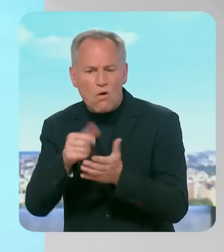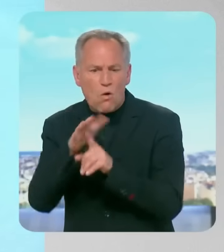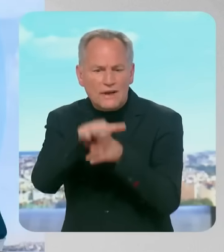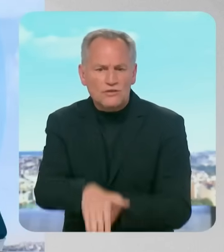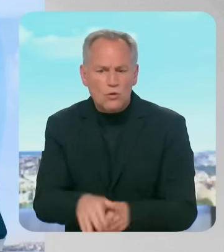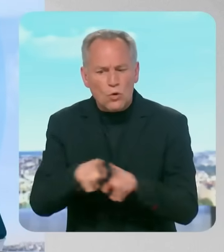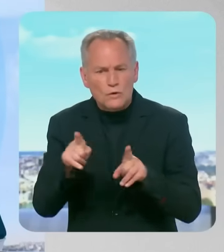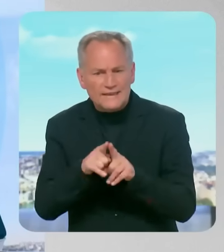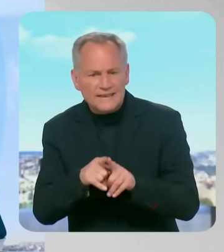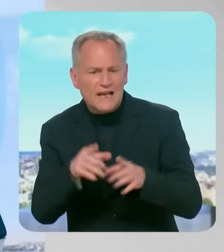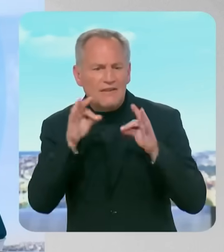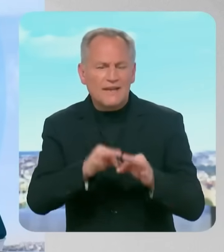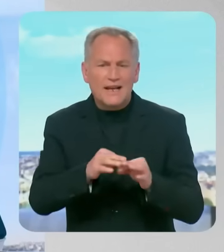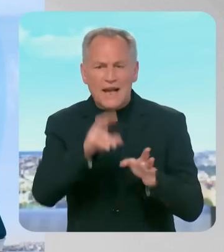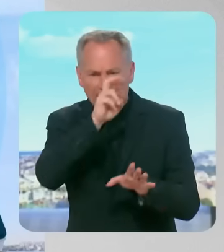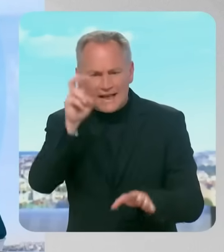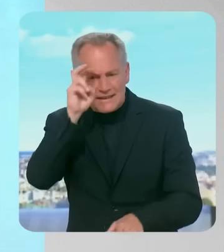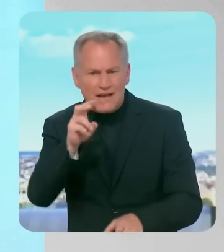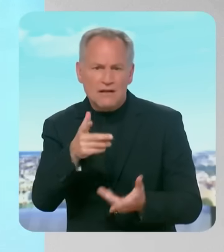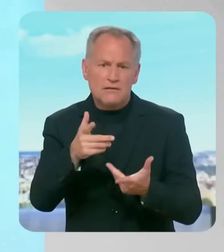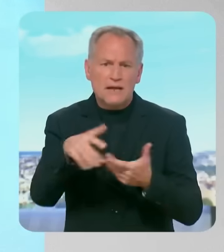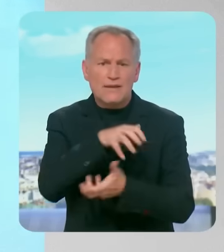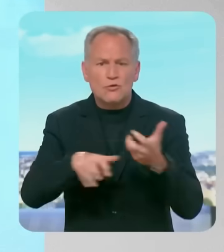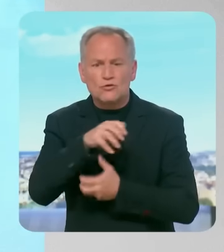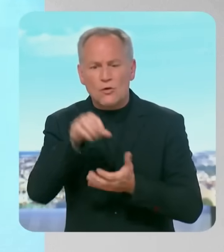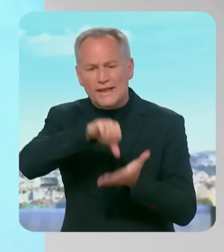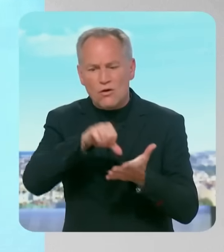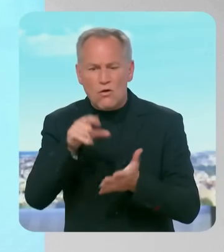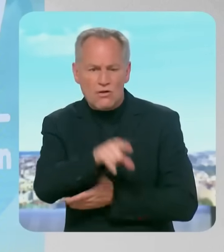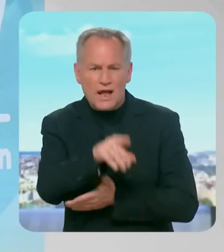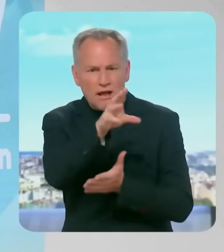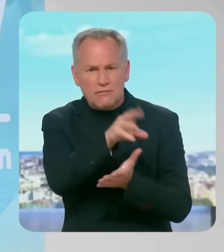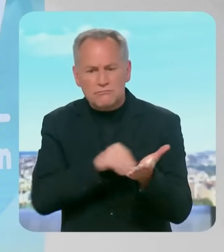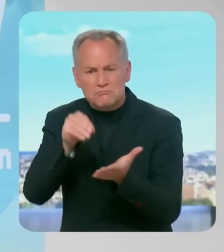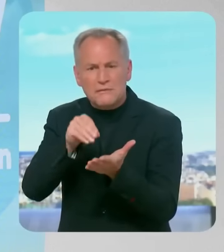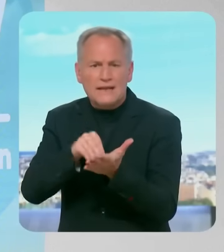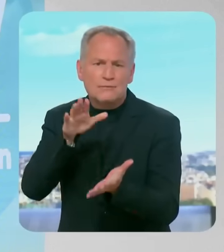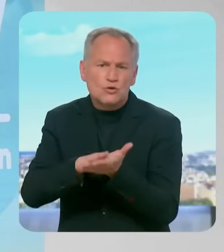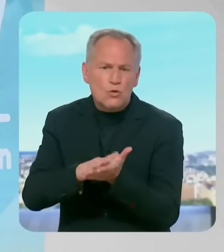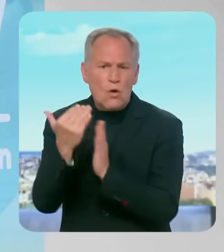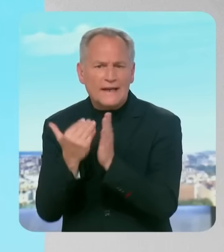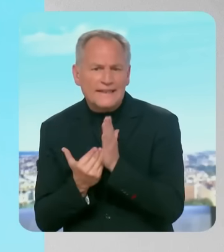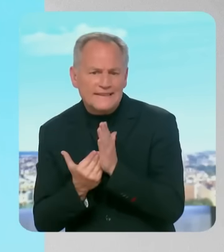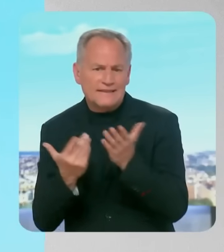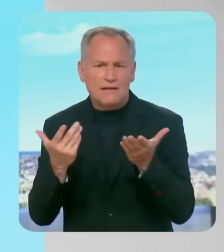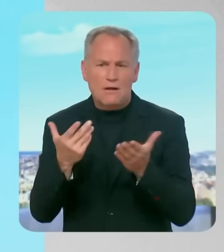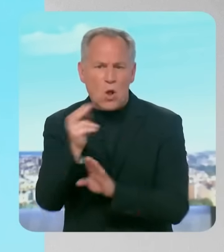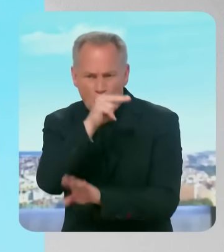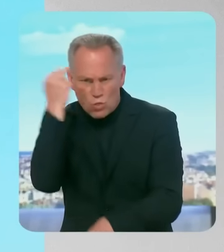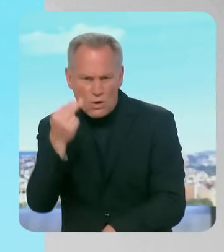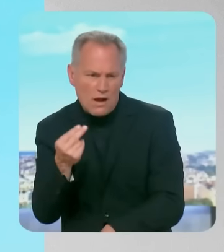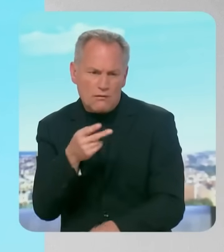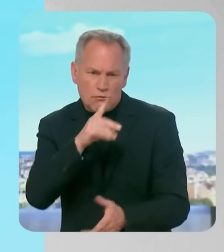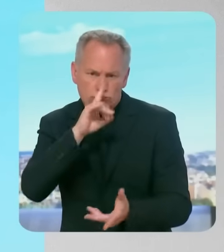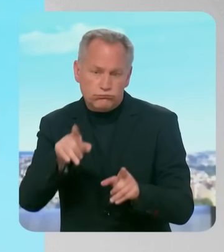révolution iranienne sur la liste des organisations terroristes de la France et de l'UE. Ils sont déjà sur plusieurs